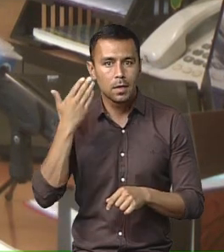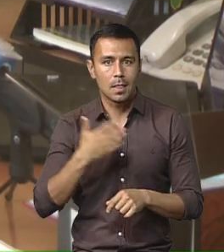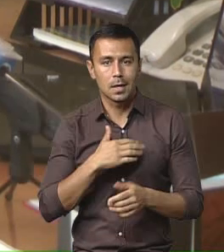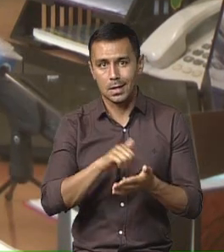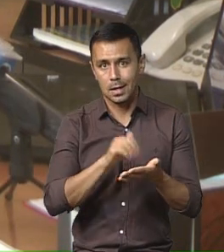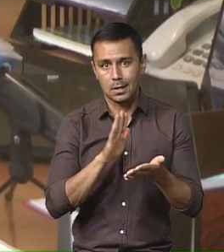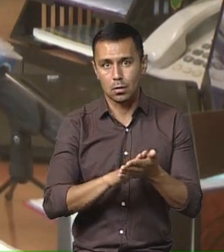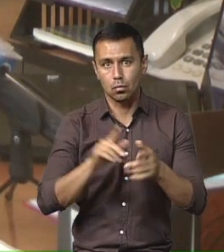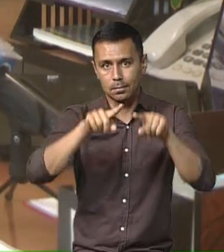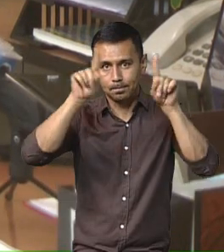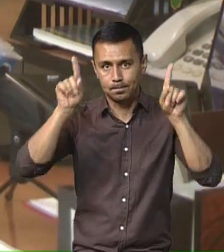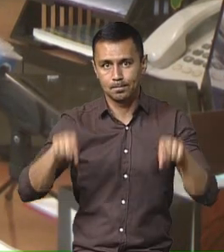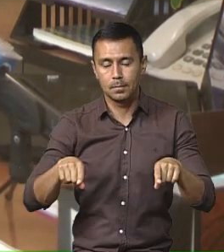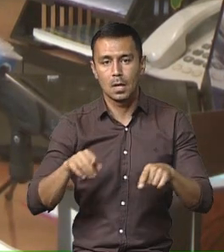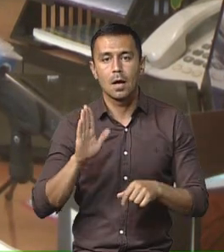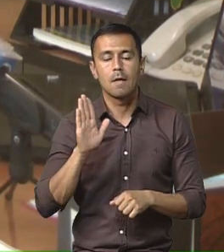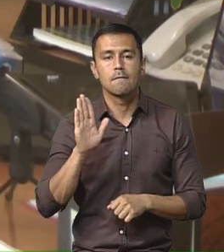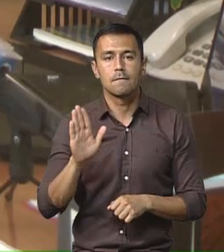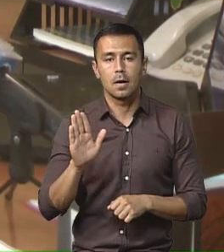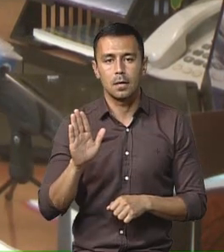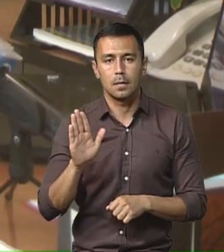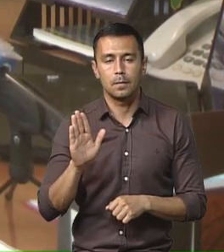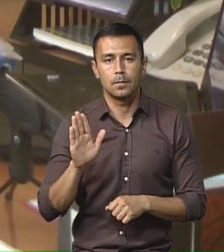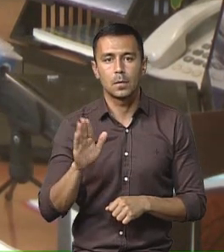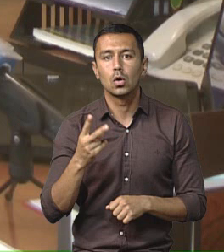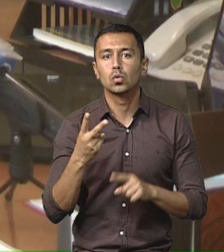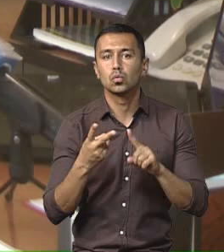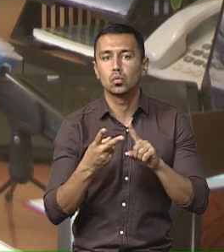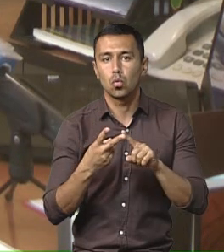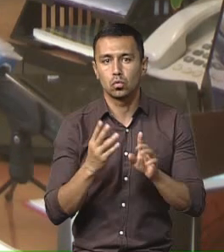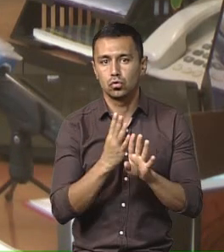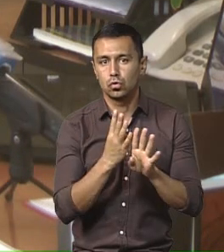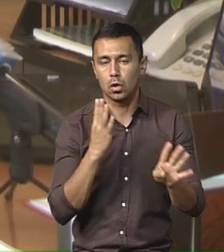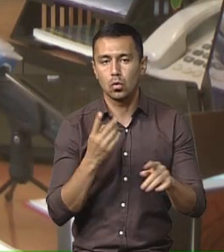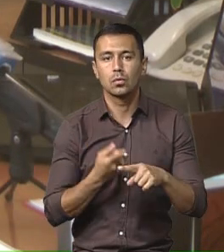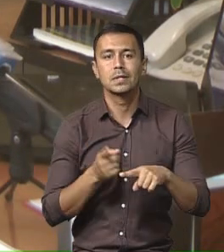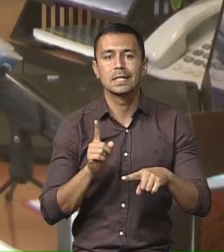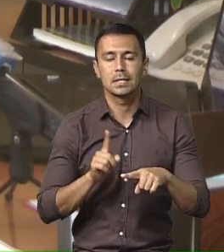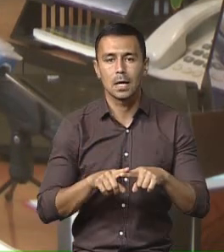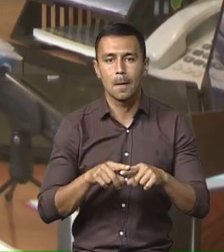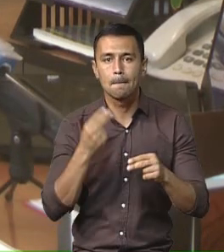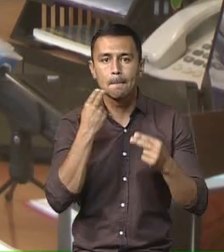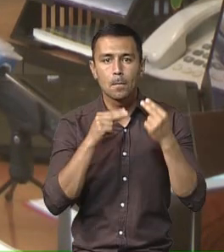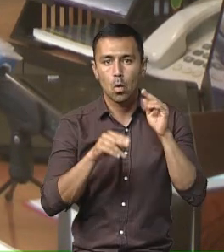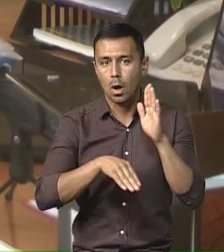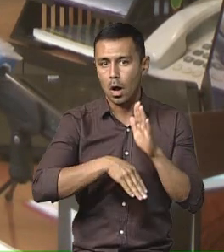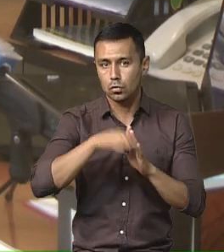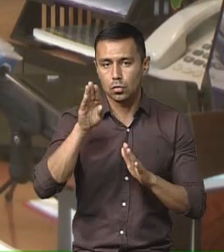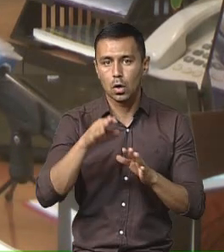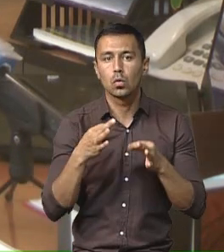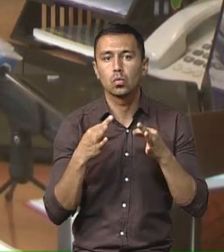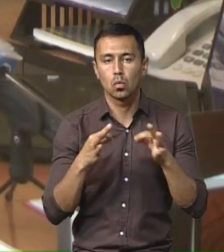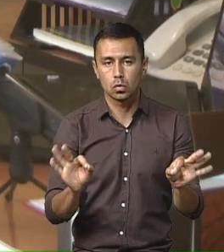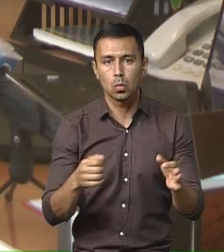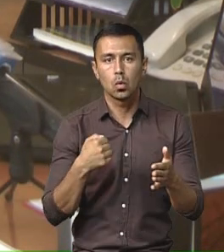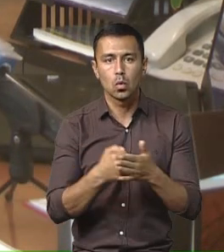реєстратури. В другу чергу це покращує саме доступ